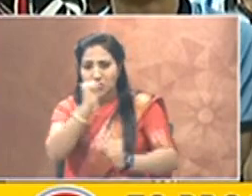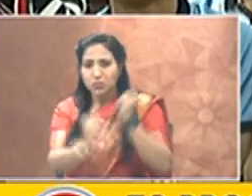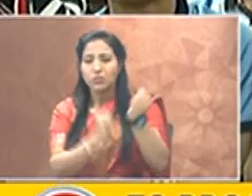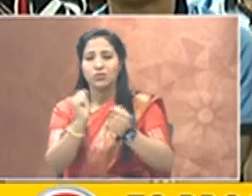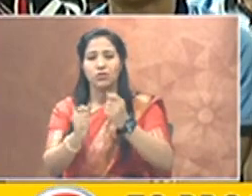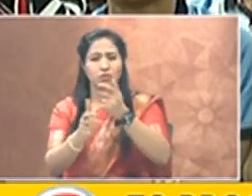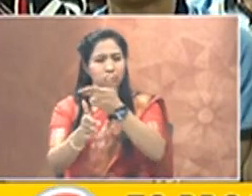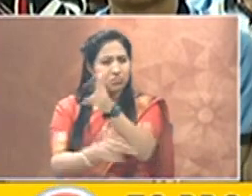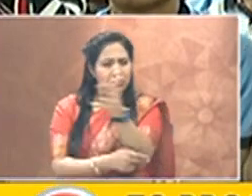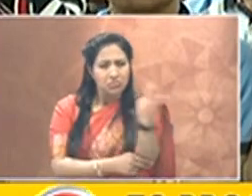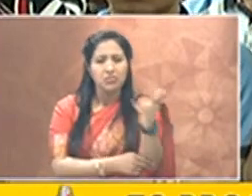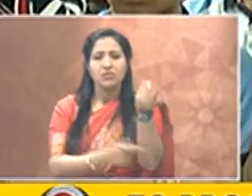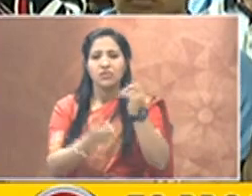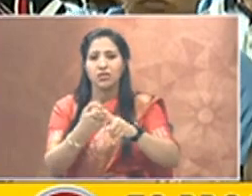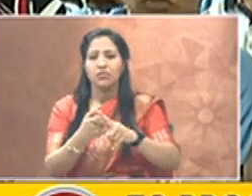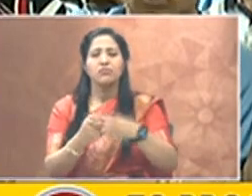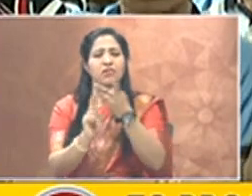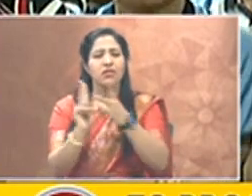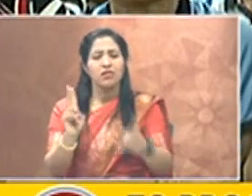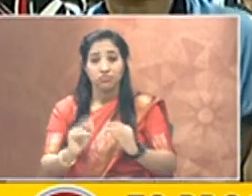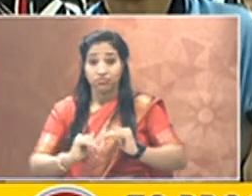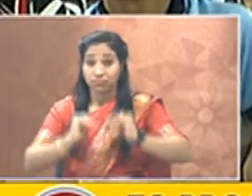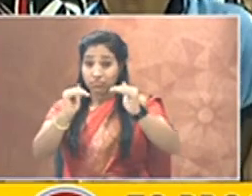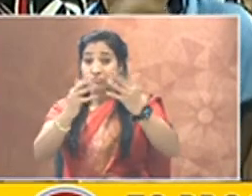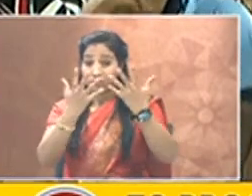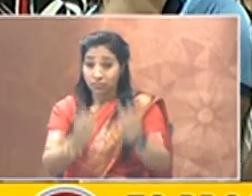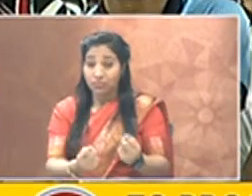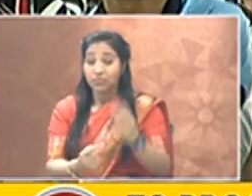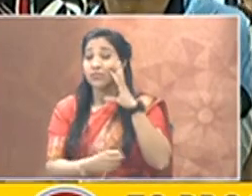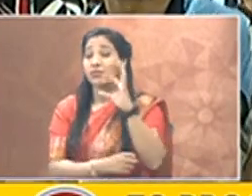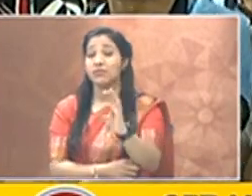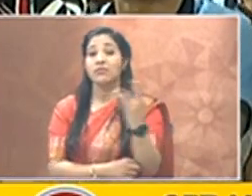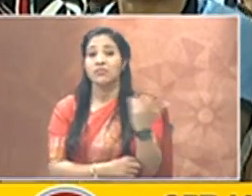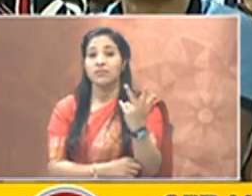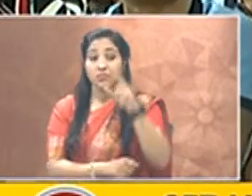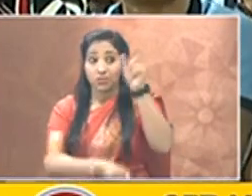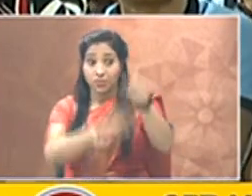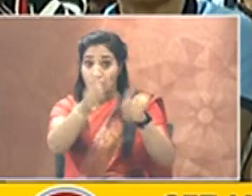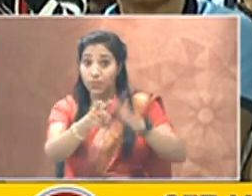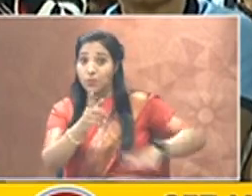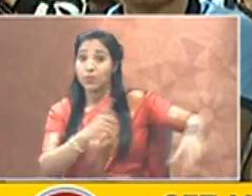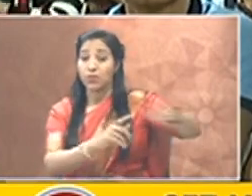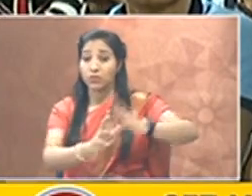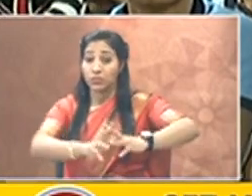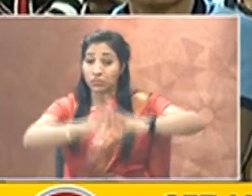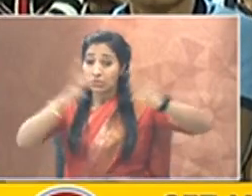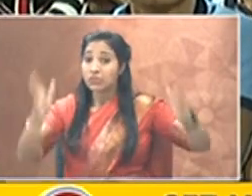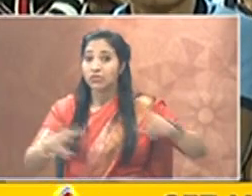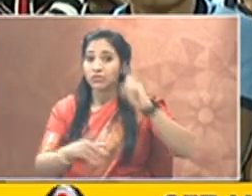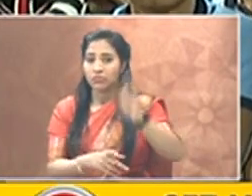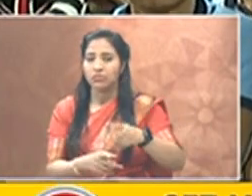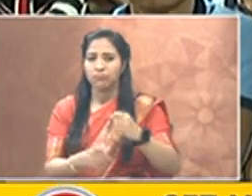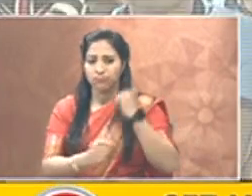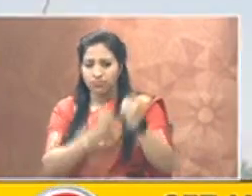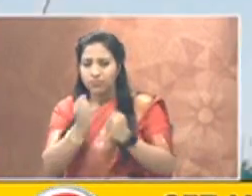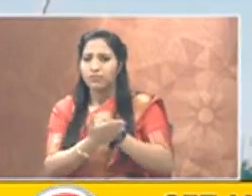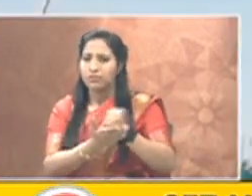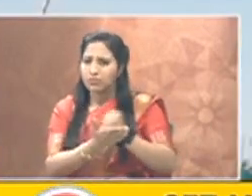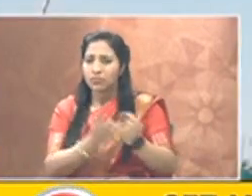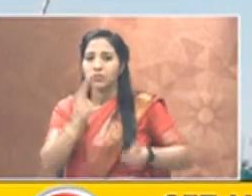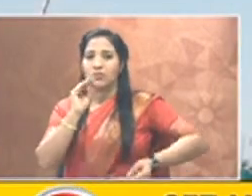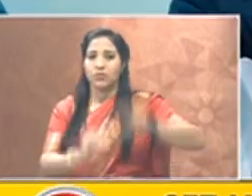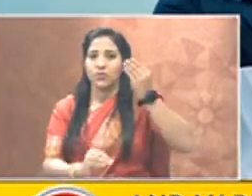दुनिया में आगे बढ़ने के लिए जरूरी है कि खिलाड़ियों को ज्यादा से ज्यादा खेलने का मौका